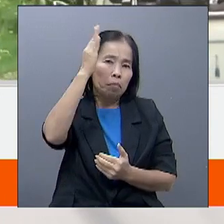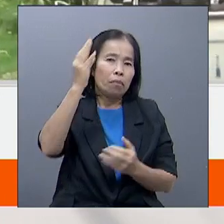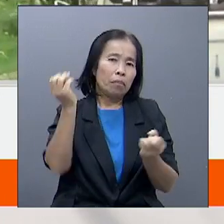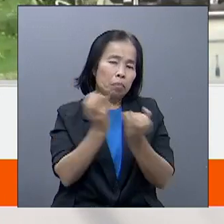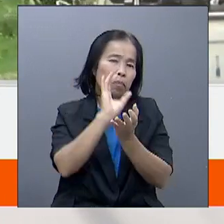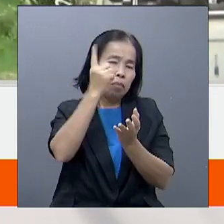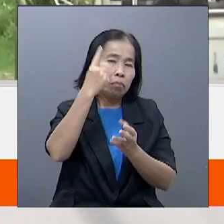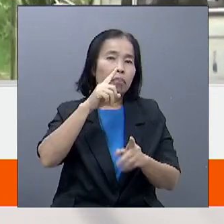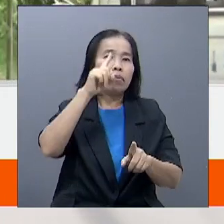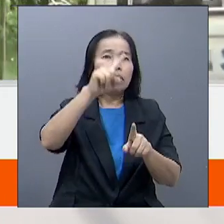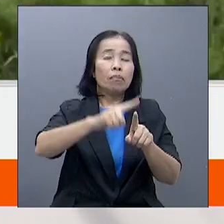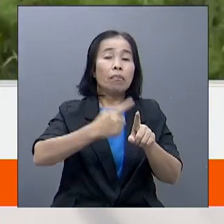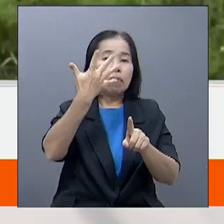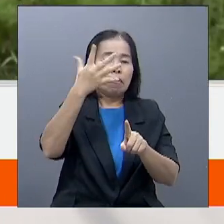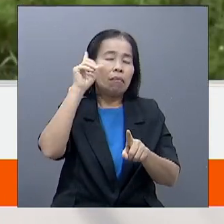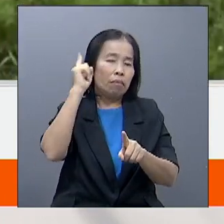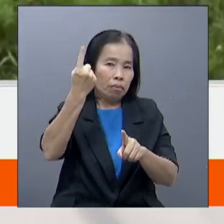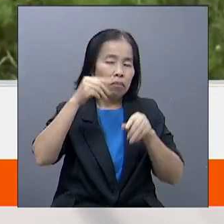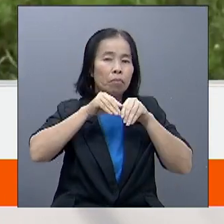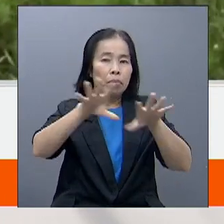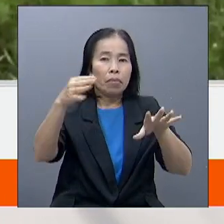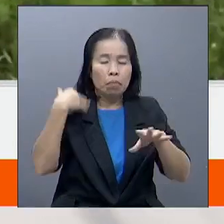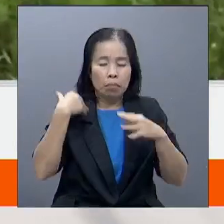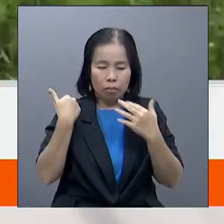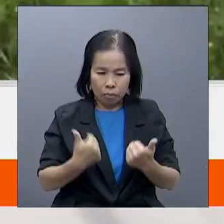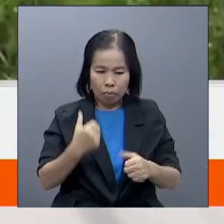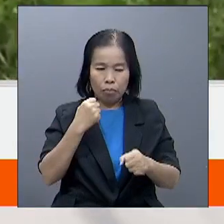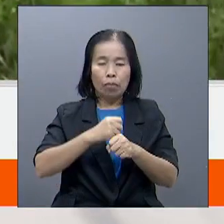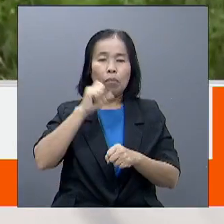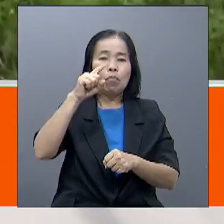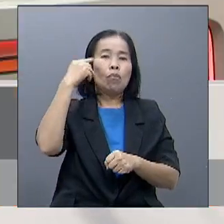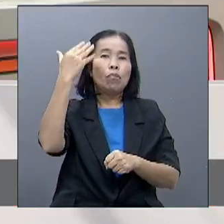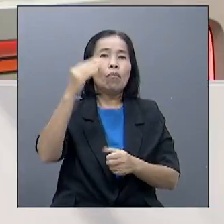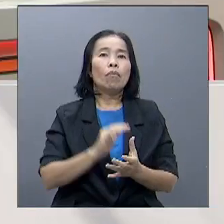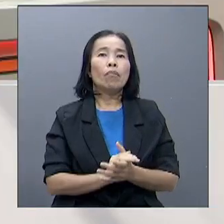ภาเพราะนั้นช่วงนี้เราเร่งดำเนินการกันนะครับ ได้ค่ะขอบพระคุณมากค่ะท่านอธิบดีค่ะ